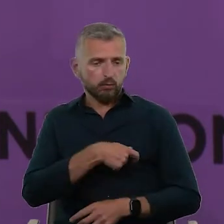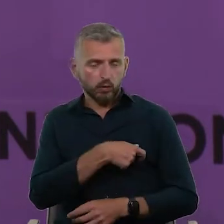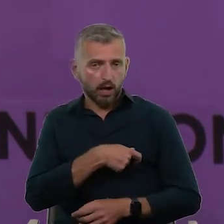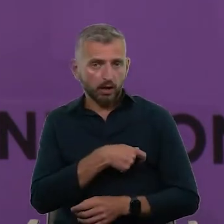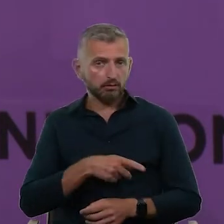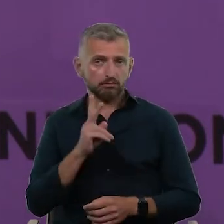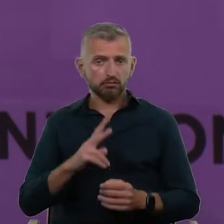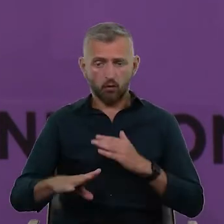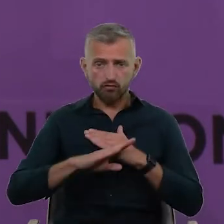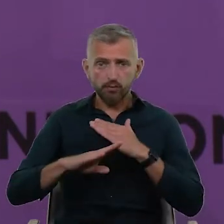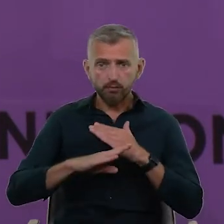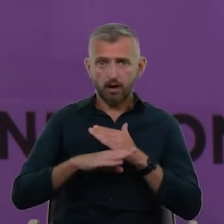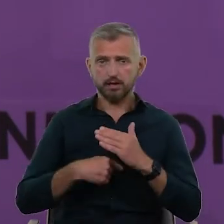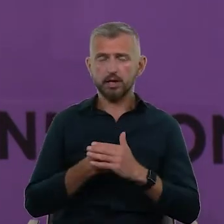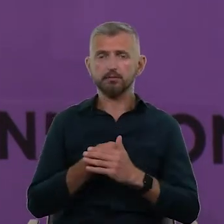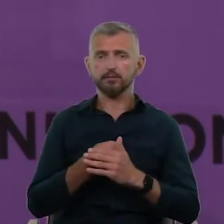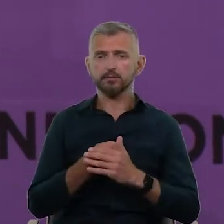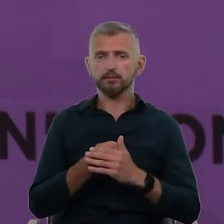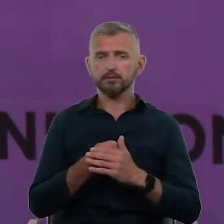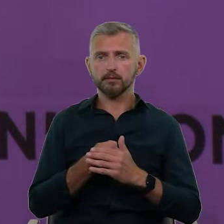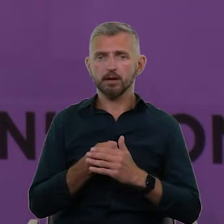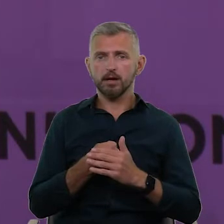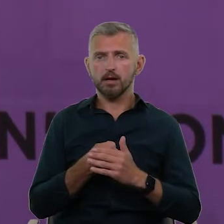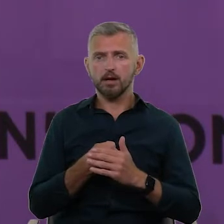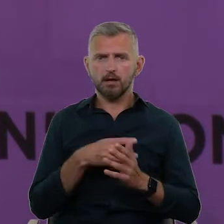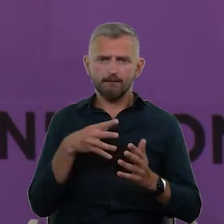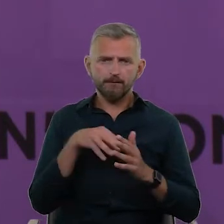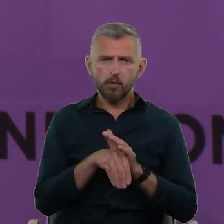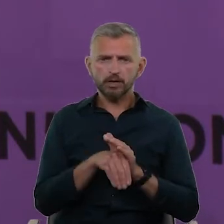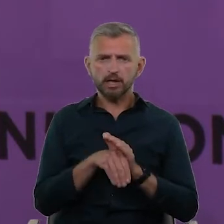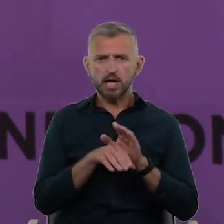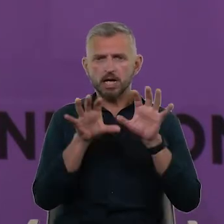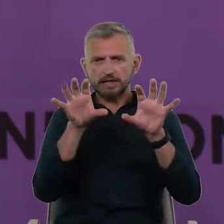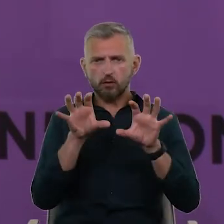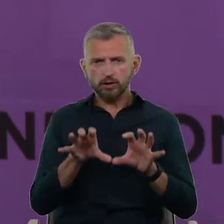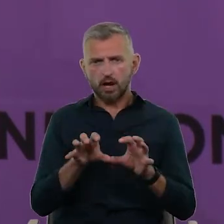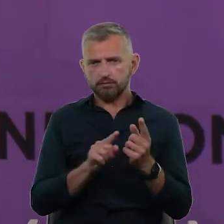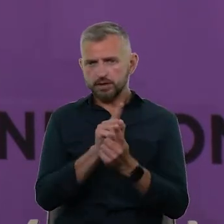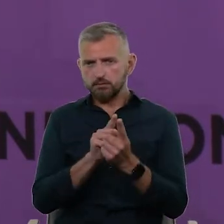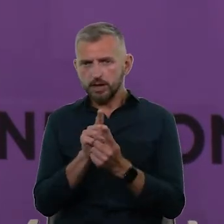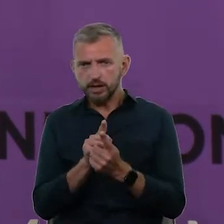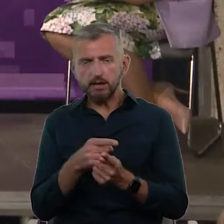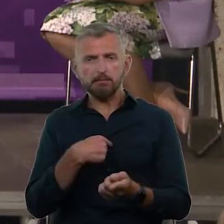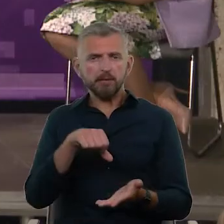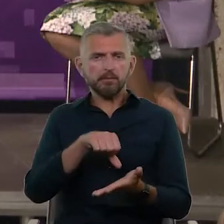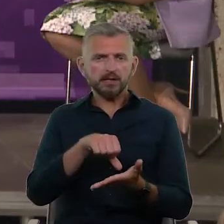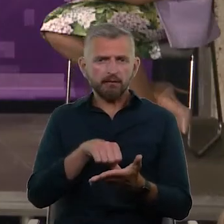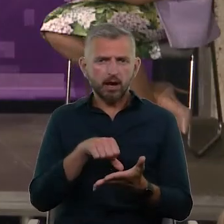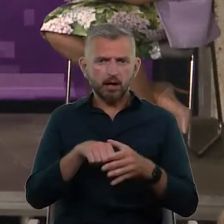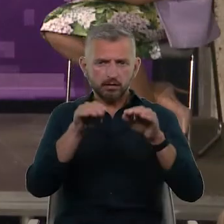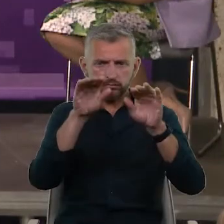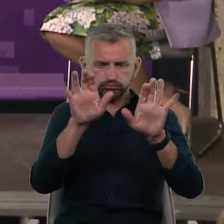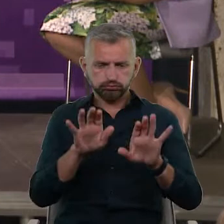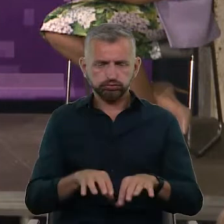тобто, допомагали нам вводити різні і законодавчі моменти. Тобто ми представляли, розроблявся був